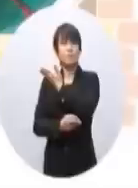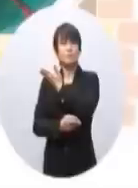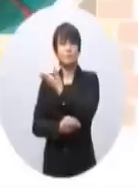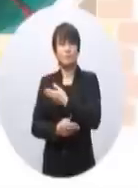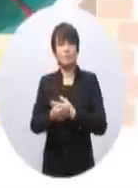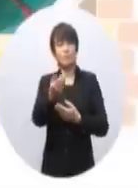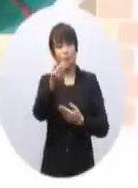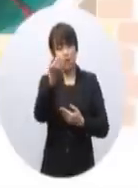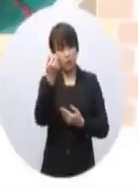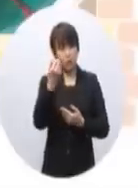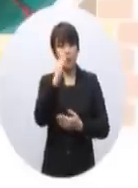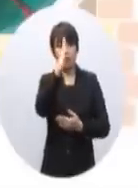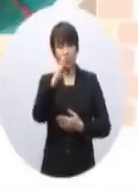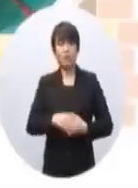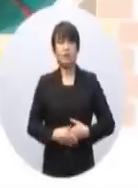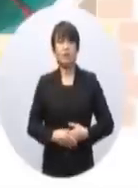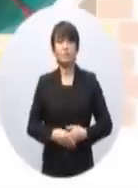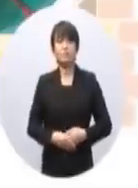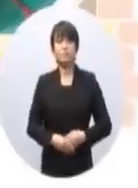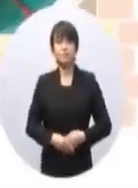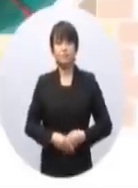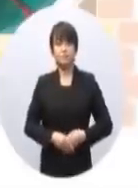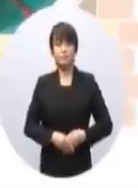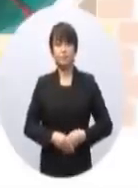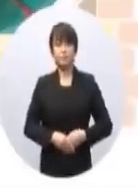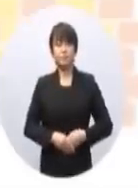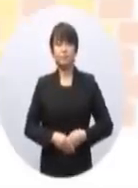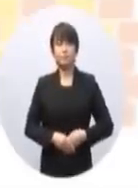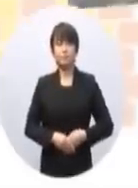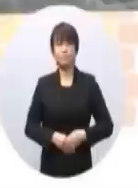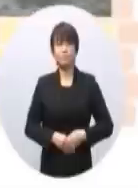823025までお問い合わせください。